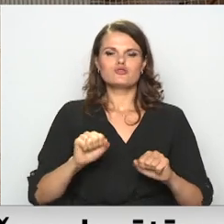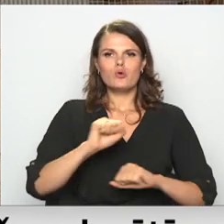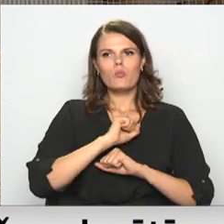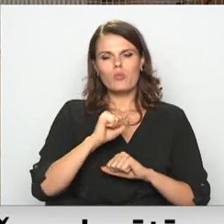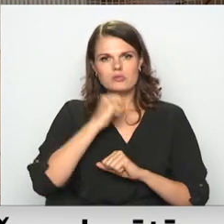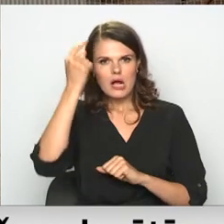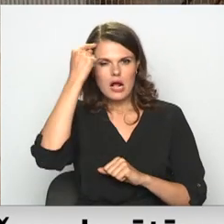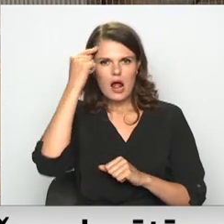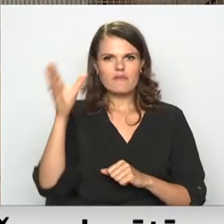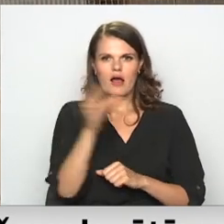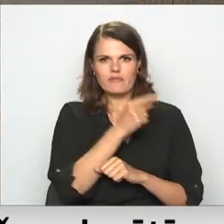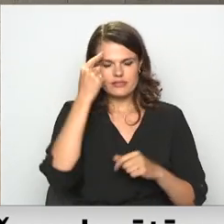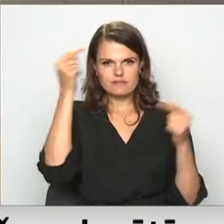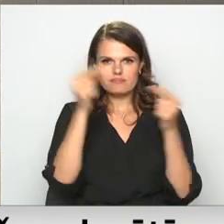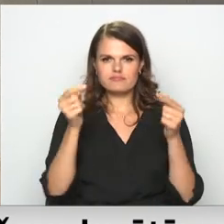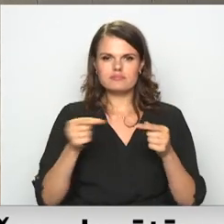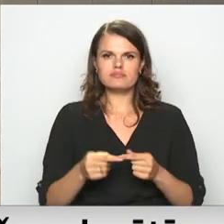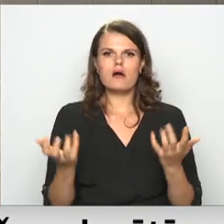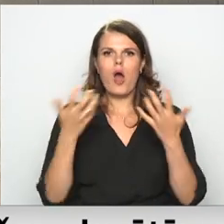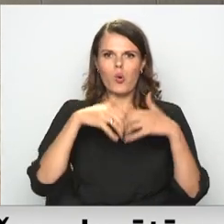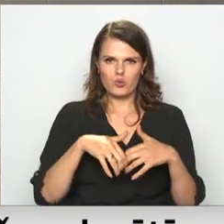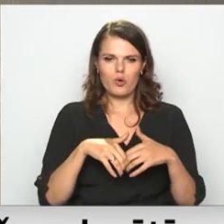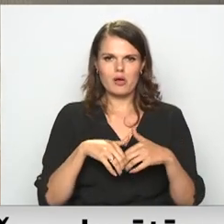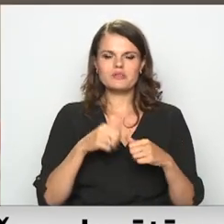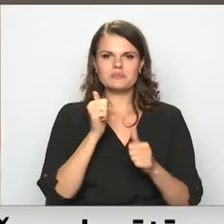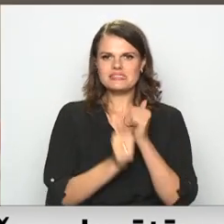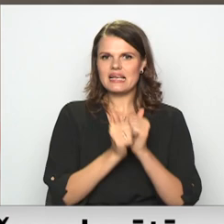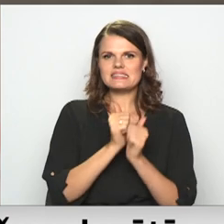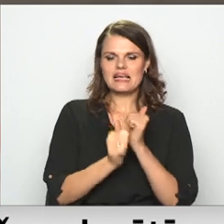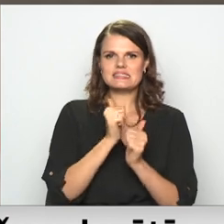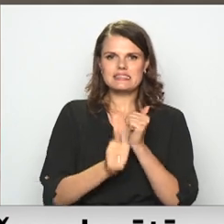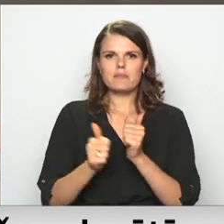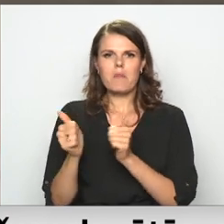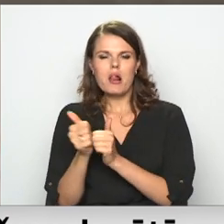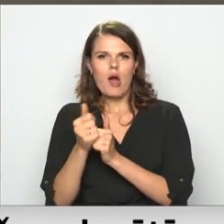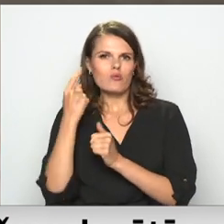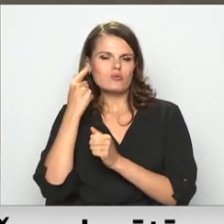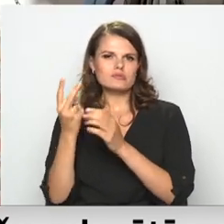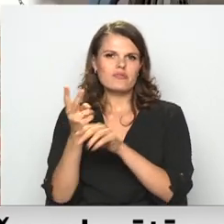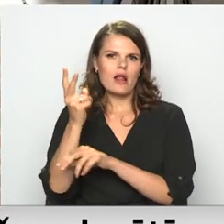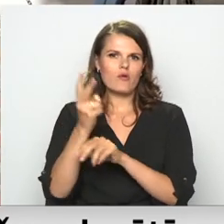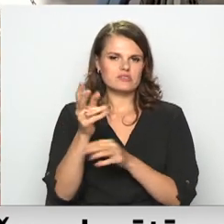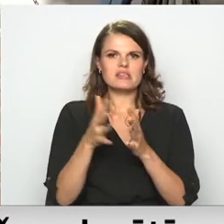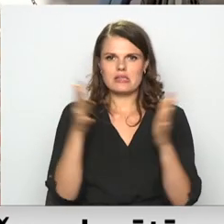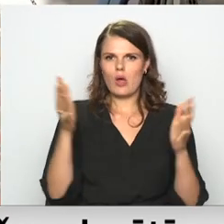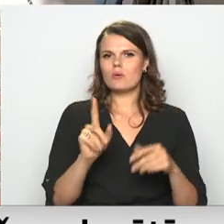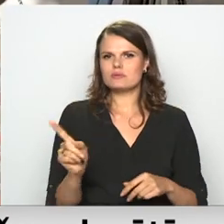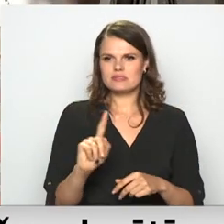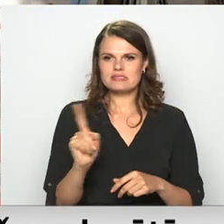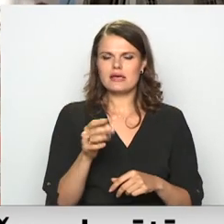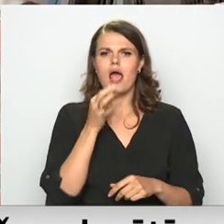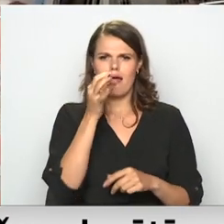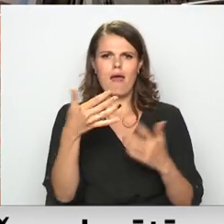sportistam galvā viss iet līdz automātismam, jo sacensībās blakus traucēkļi iet sportistam. Jau bija